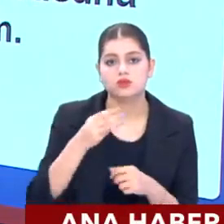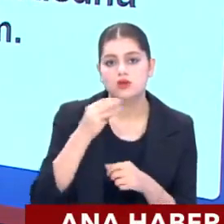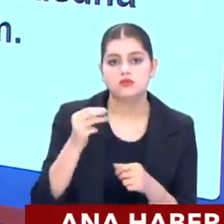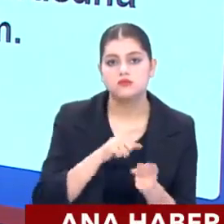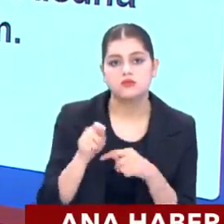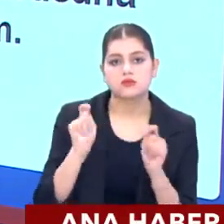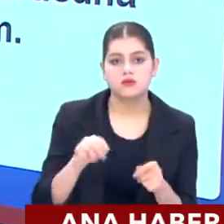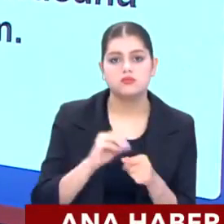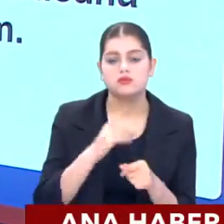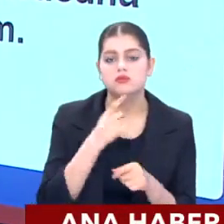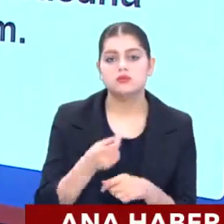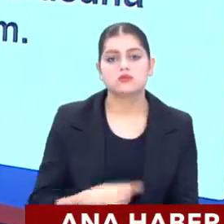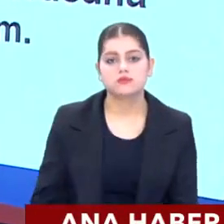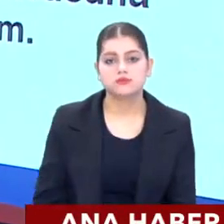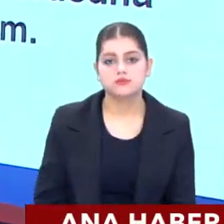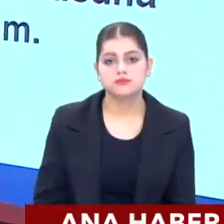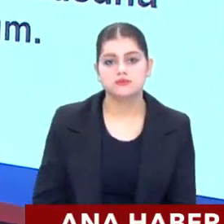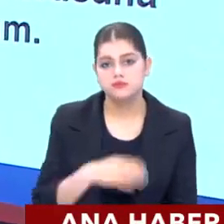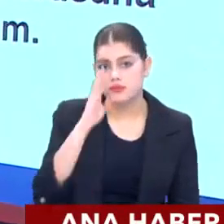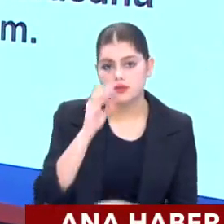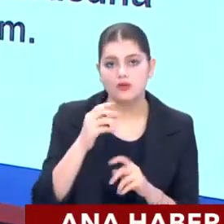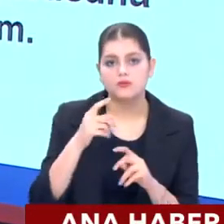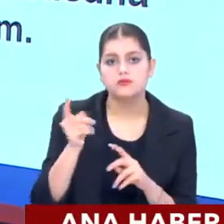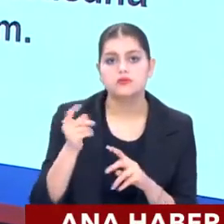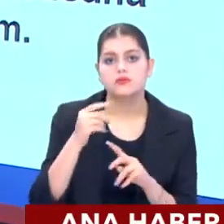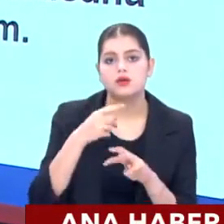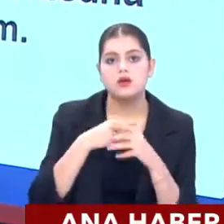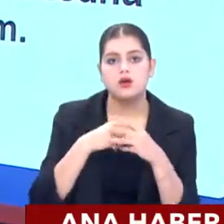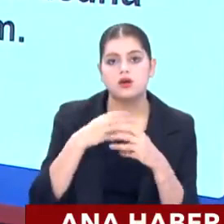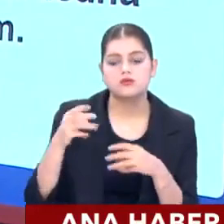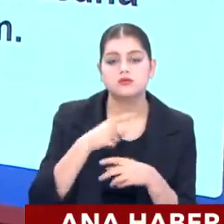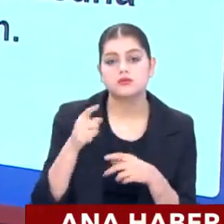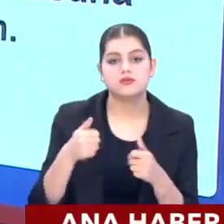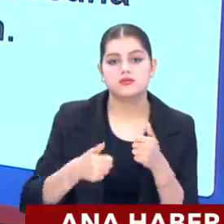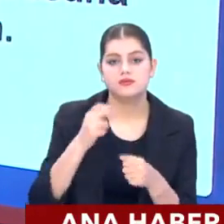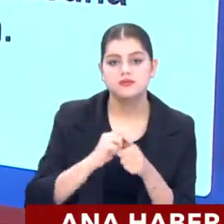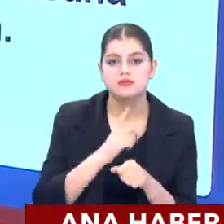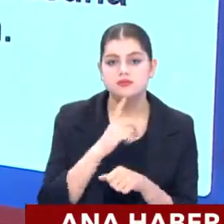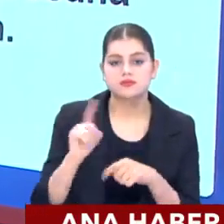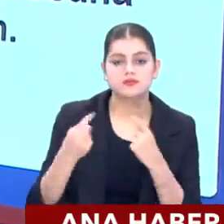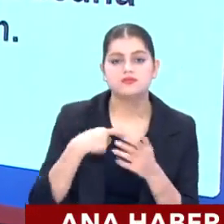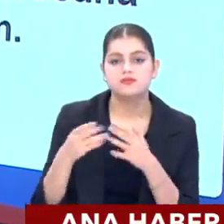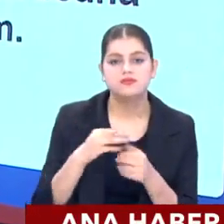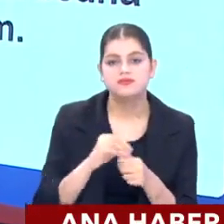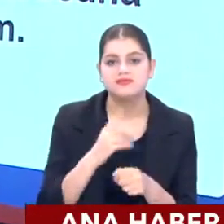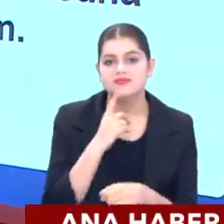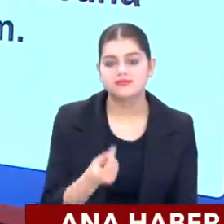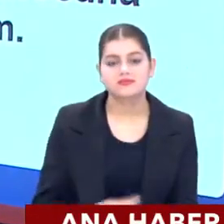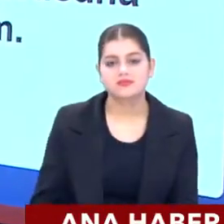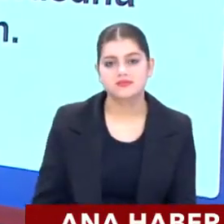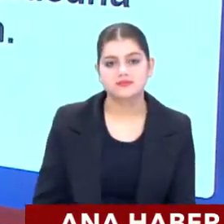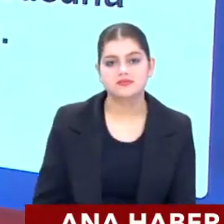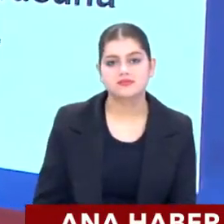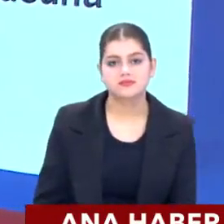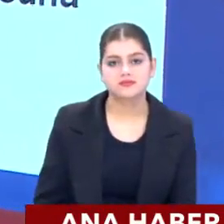Erdoğan'a yönelik söylüyorsa imamı sanki İstanbul'daki Rakibim Erdoğan demeye getiriyor Aslında diğerleri beni ilgilendirmiyor diyor